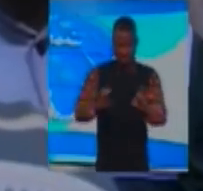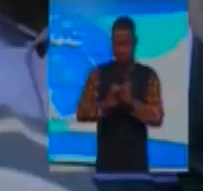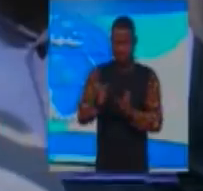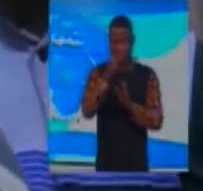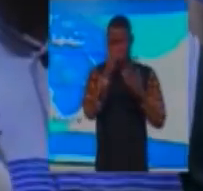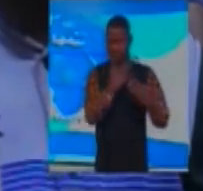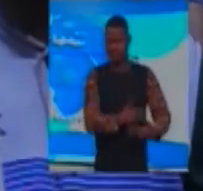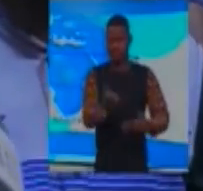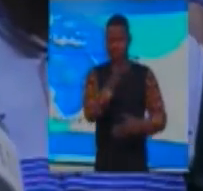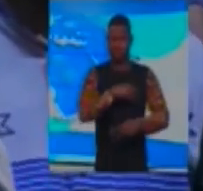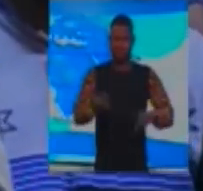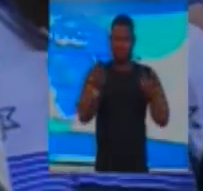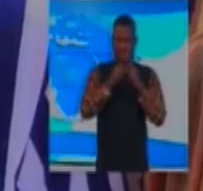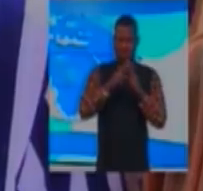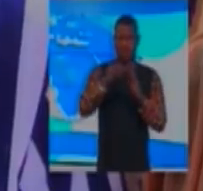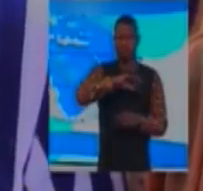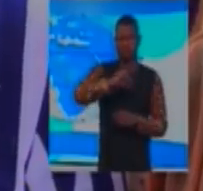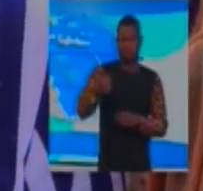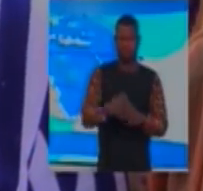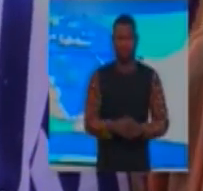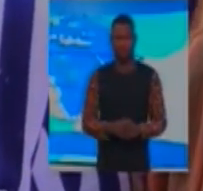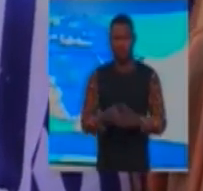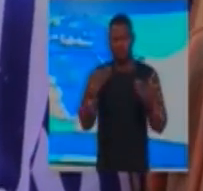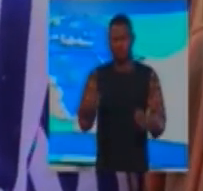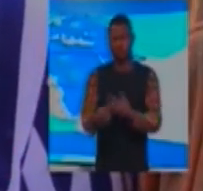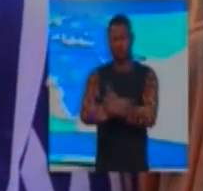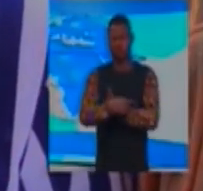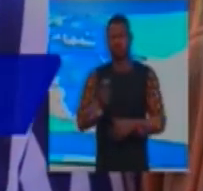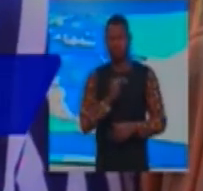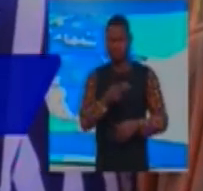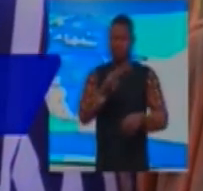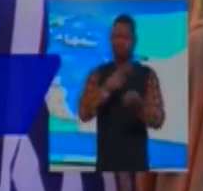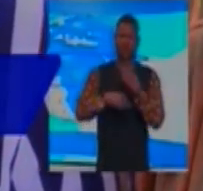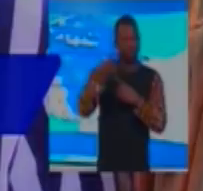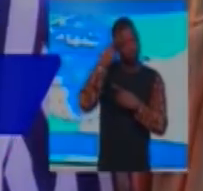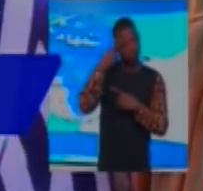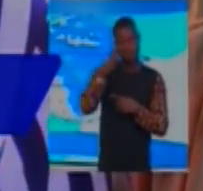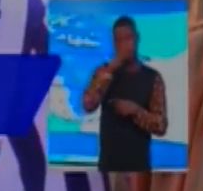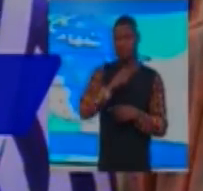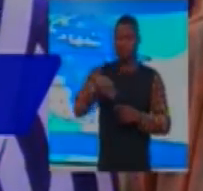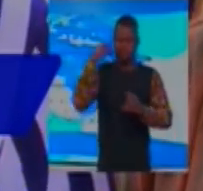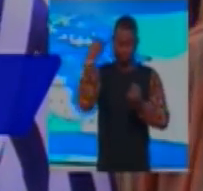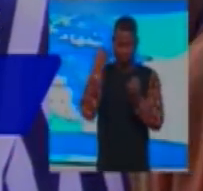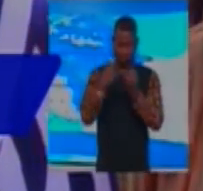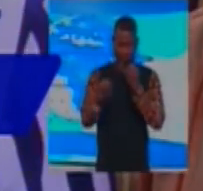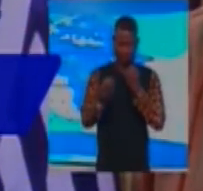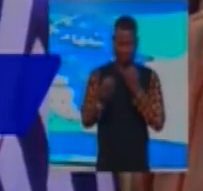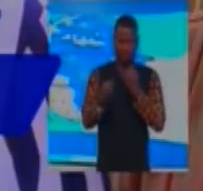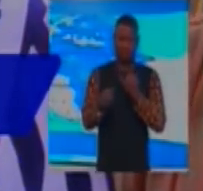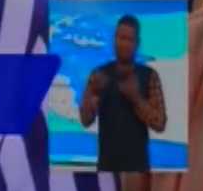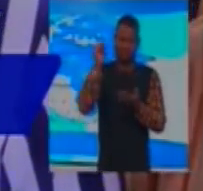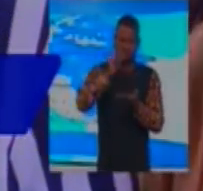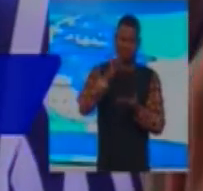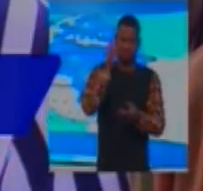des coutumiers et propriétaires terriens. Aujourd'hui, nous venons pour couronner ces